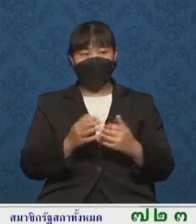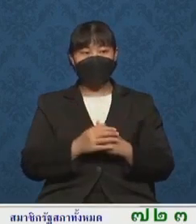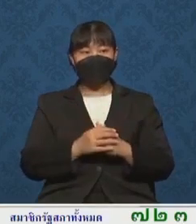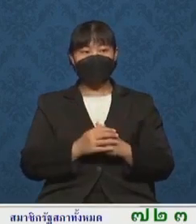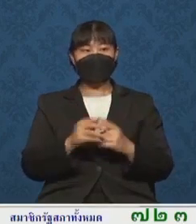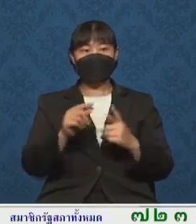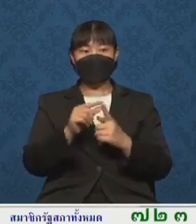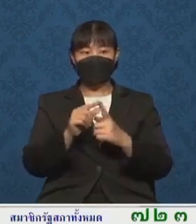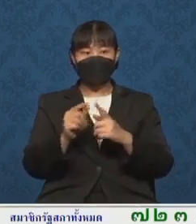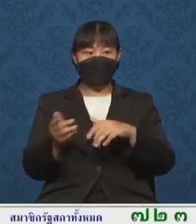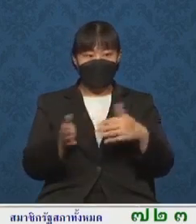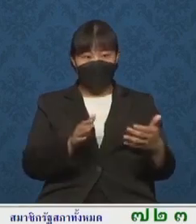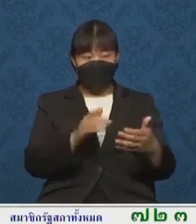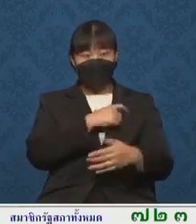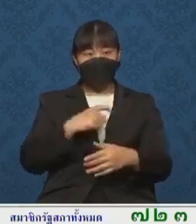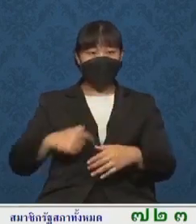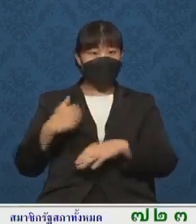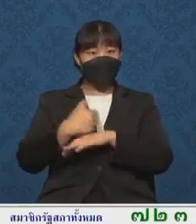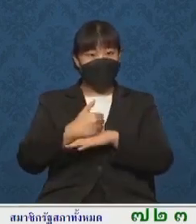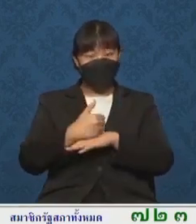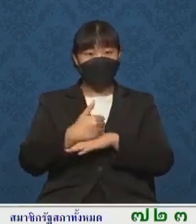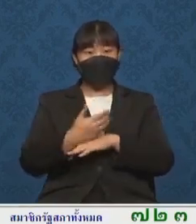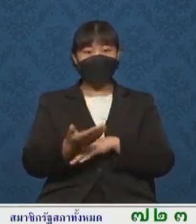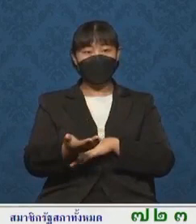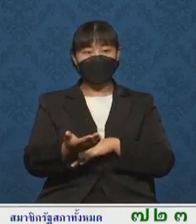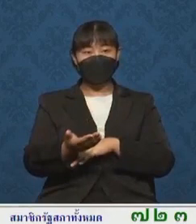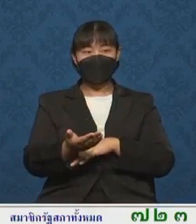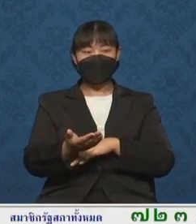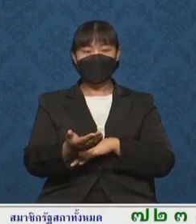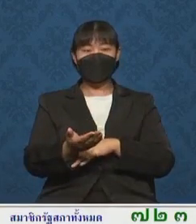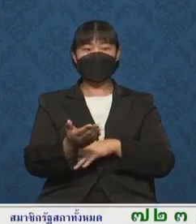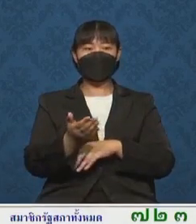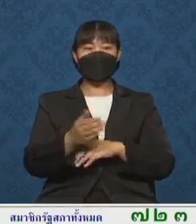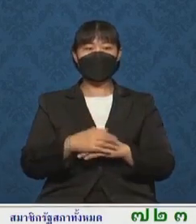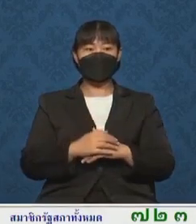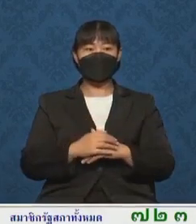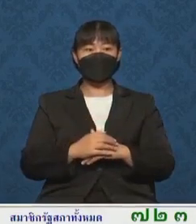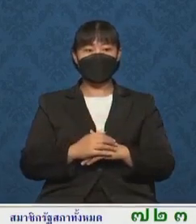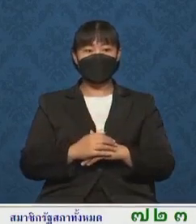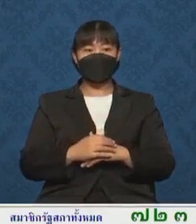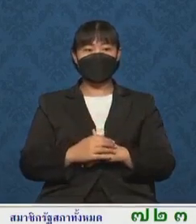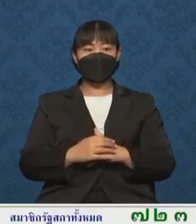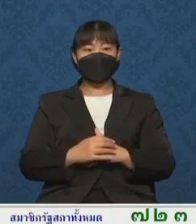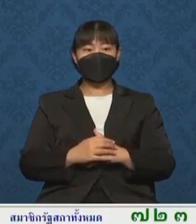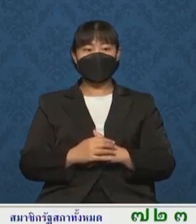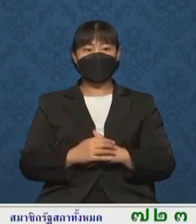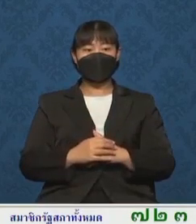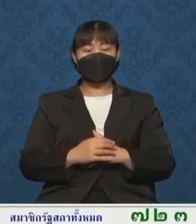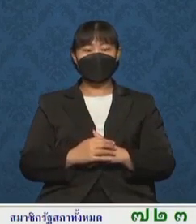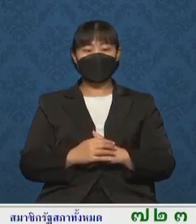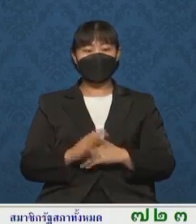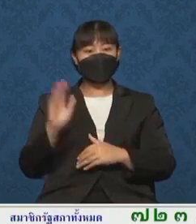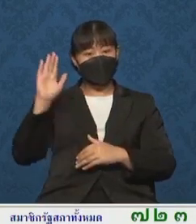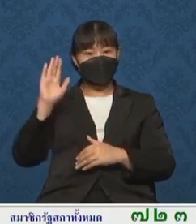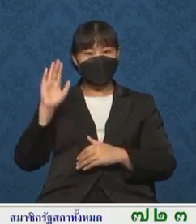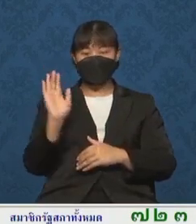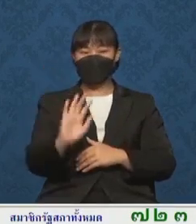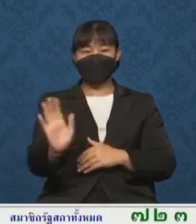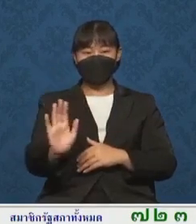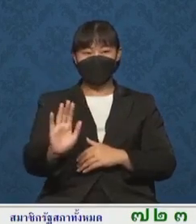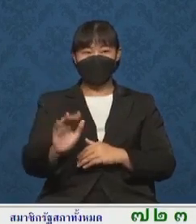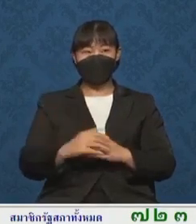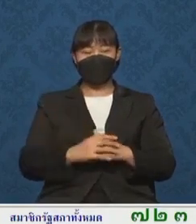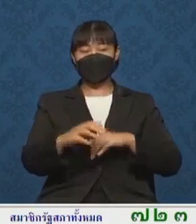ขอนั้นไปใหญ่แล้วครับขออนุญาตครับแต่ถ้าไม่ต้องไปทั่วผมเปิดจัดการเขาแล้วนะครับอ่ะ